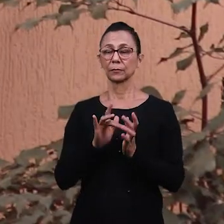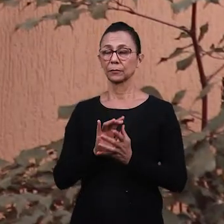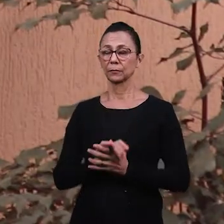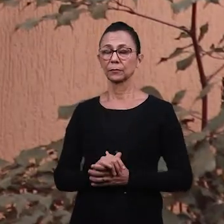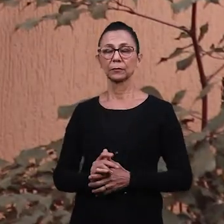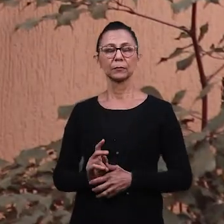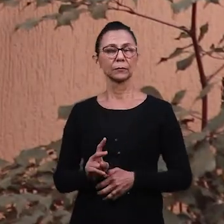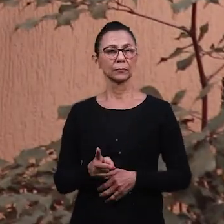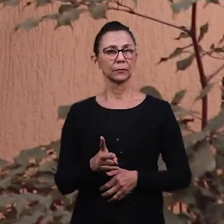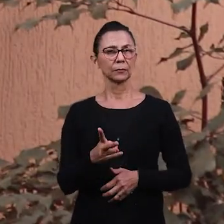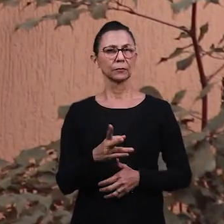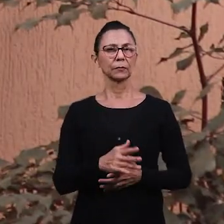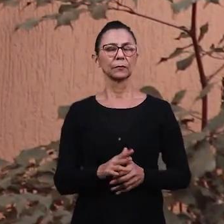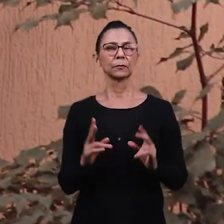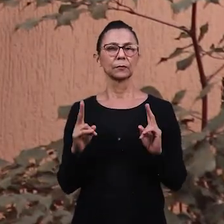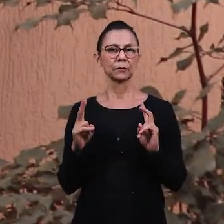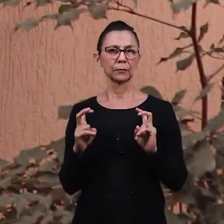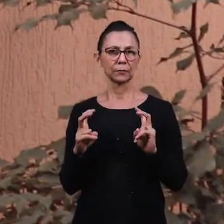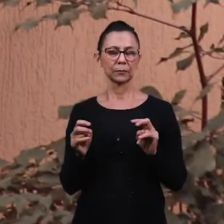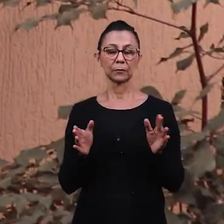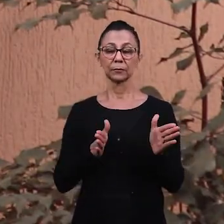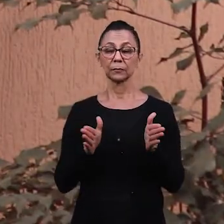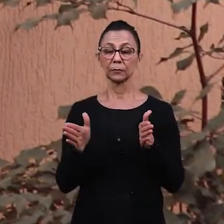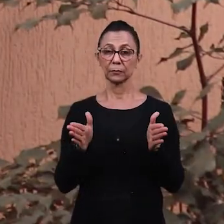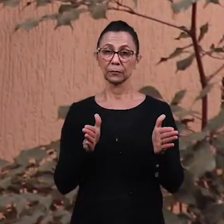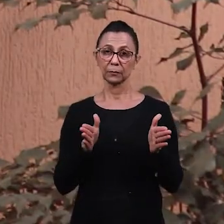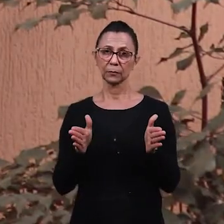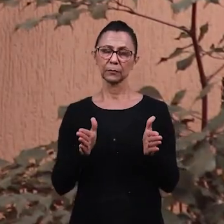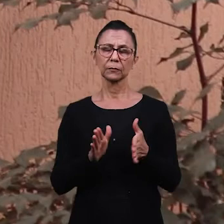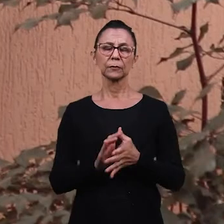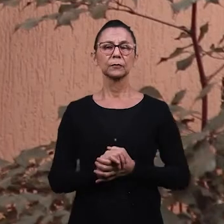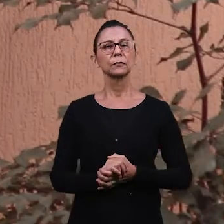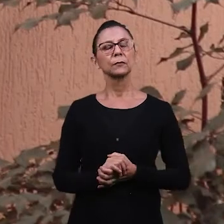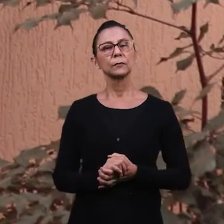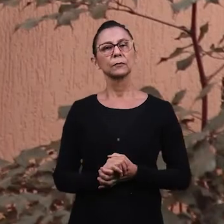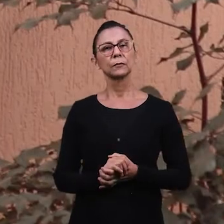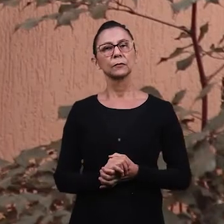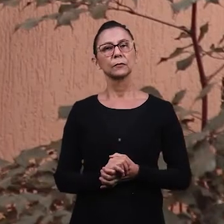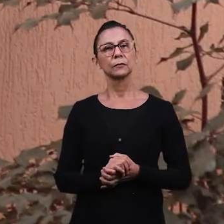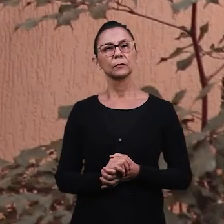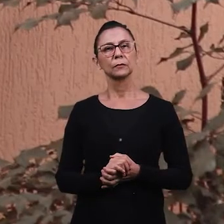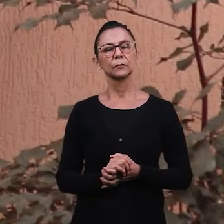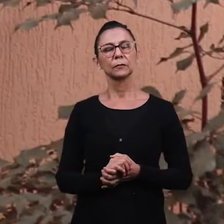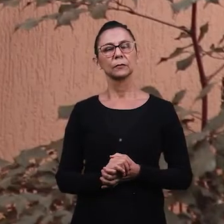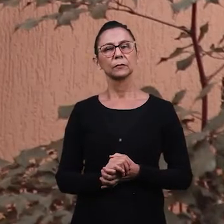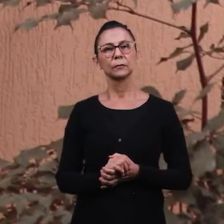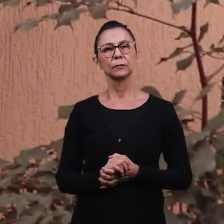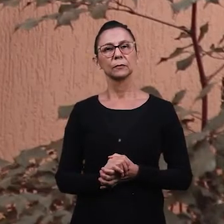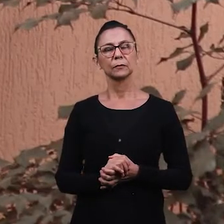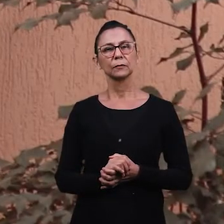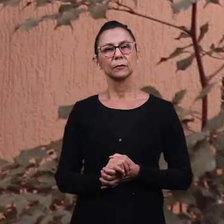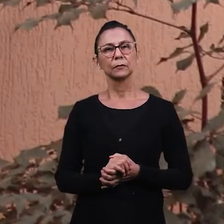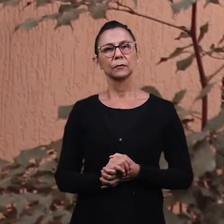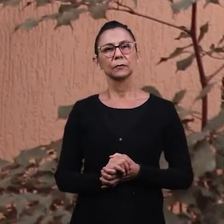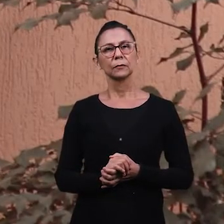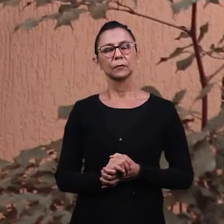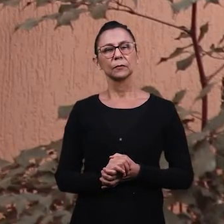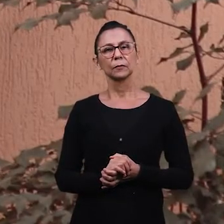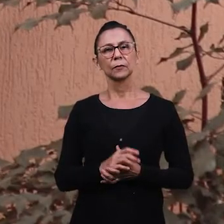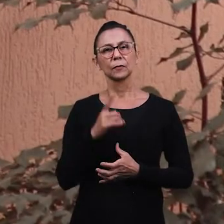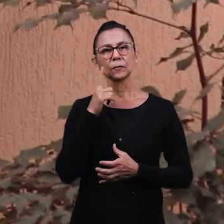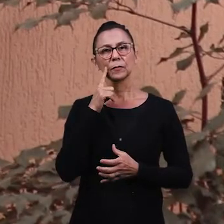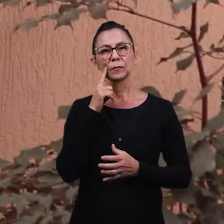La paix du Seigneur, mes frères. En continuant notre sujet d'accessibilité, nous sommes en train de traiter dans le